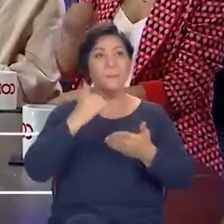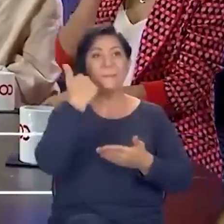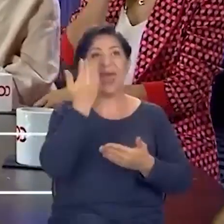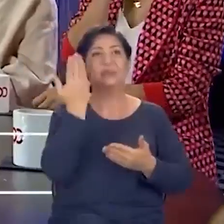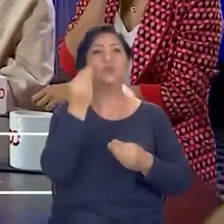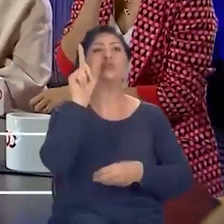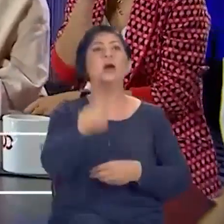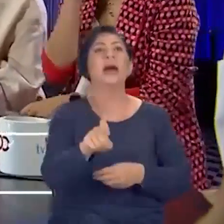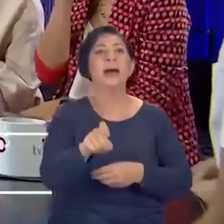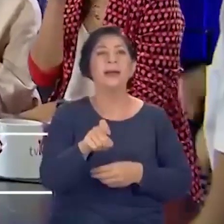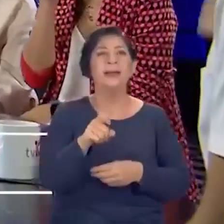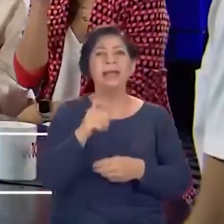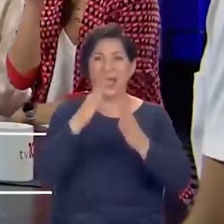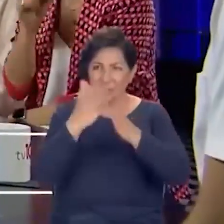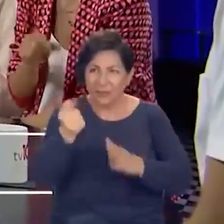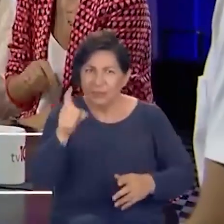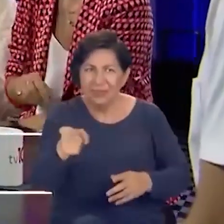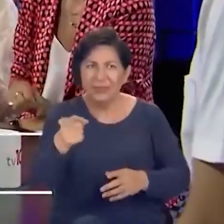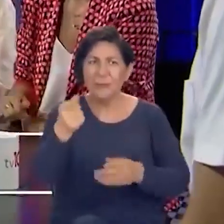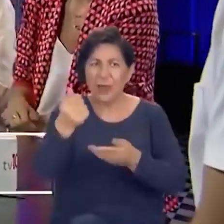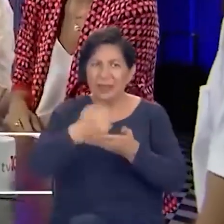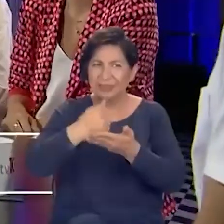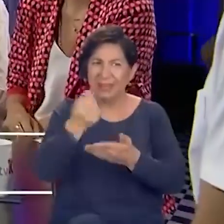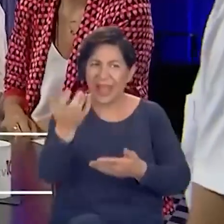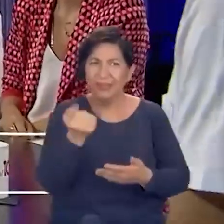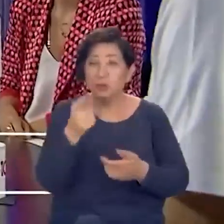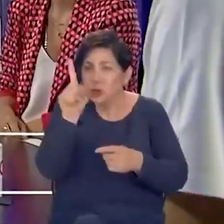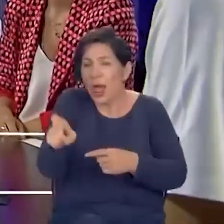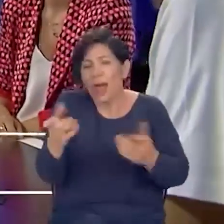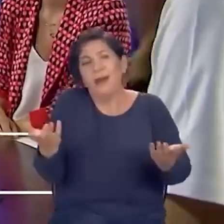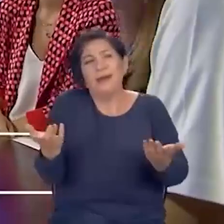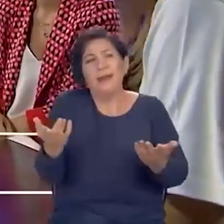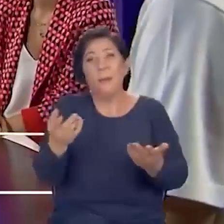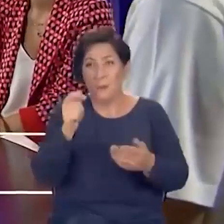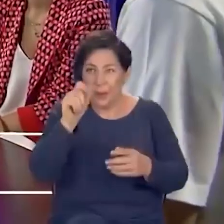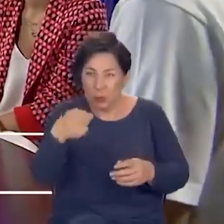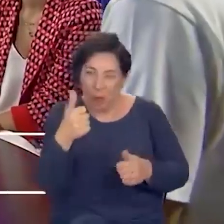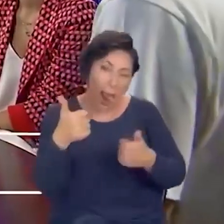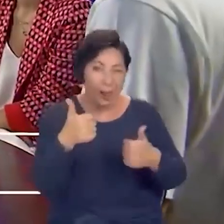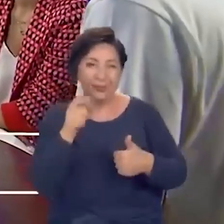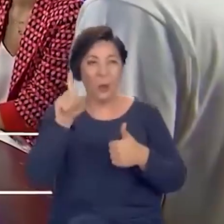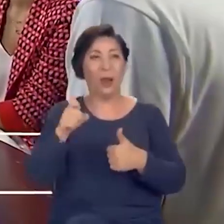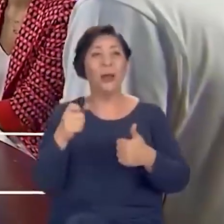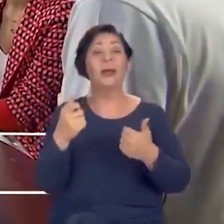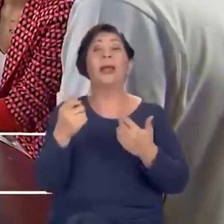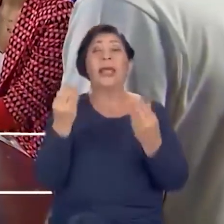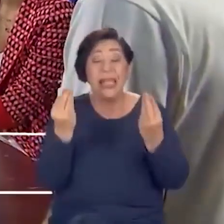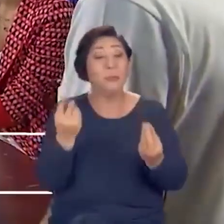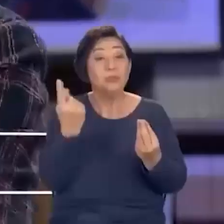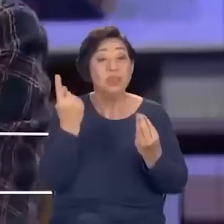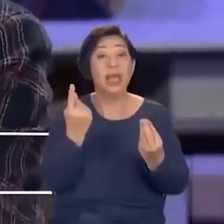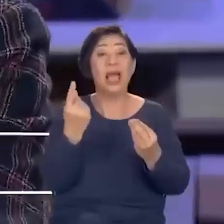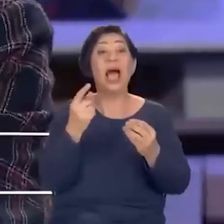Öztürk çok sorar. Ne yaptın, yeni bir ev aldın mı? O sorar yani. O sorar, nasıl parayı buldun mu filan diye sorar ve iyi bir şeydir.